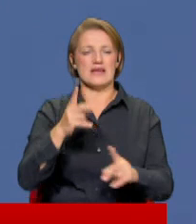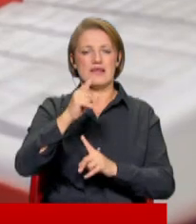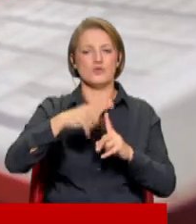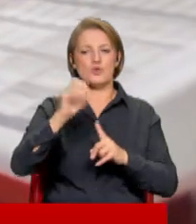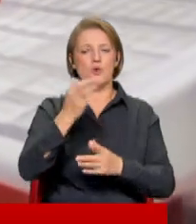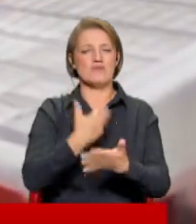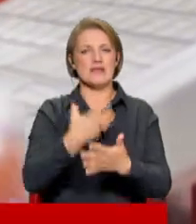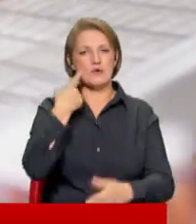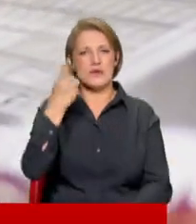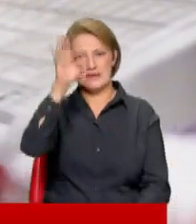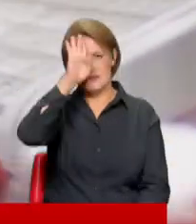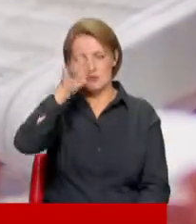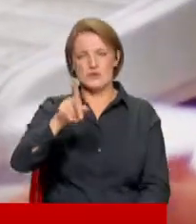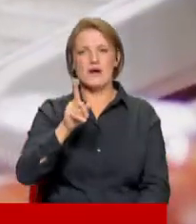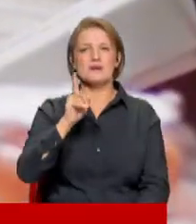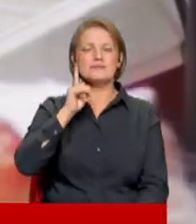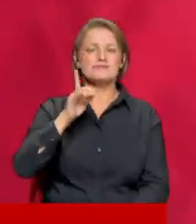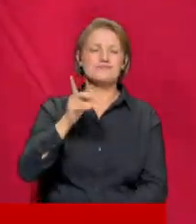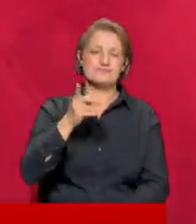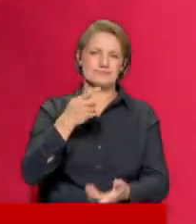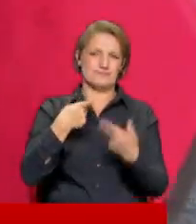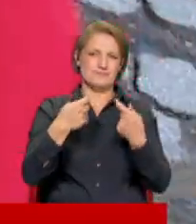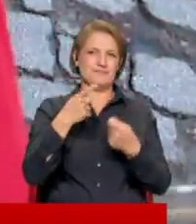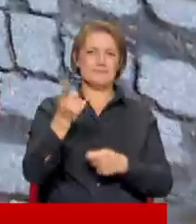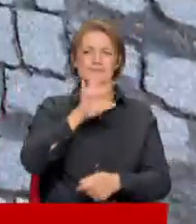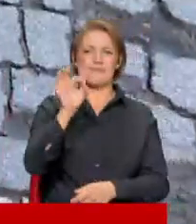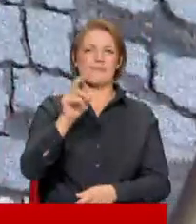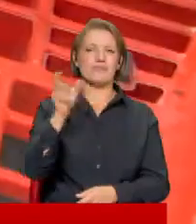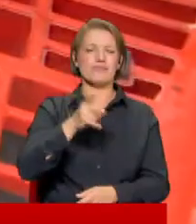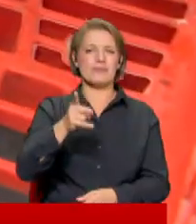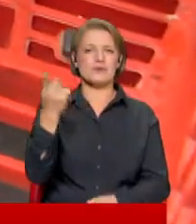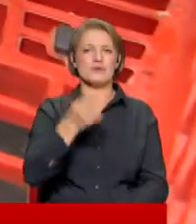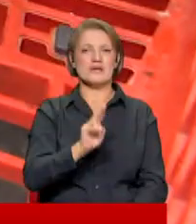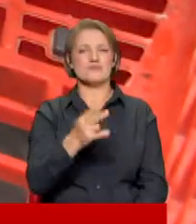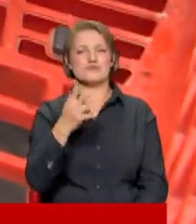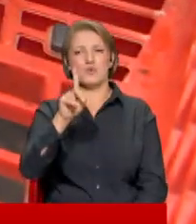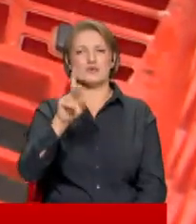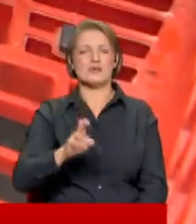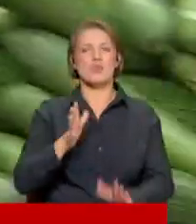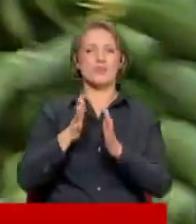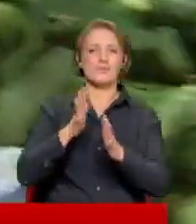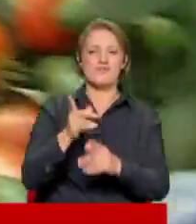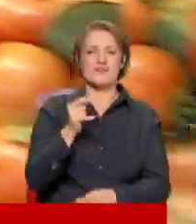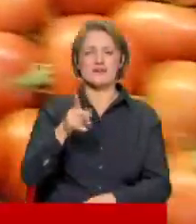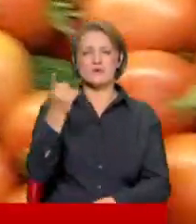İTO'nun verilerine göre İstanbul'da tüketici fiyatları Eylül'de yıllık %73,18, toptan